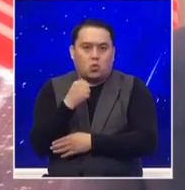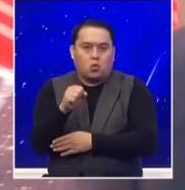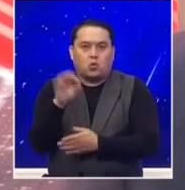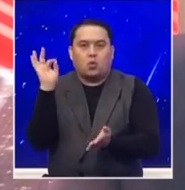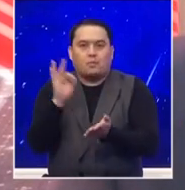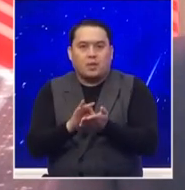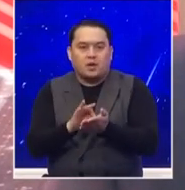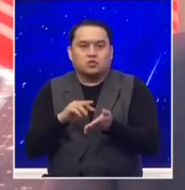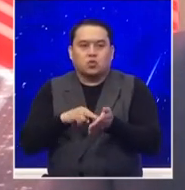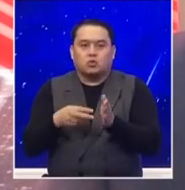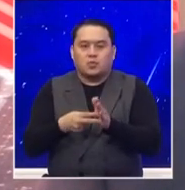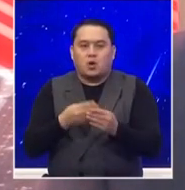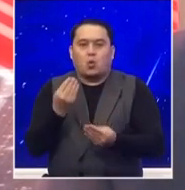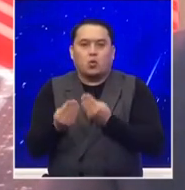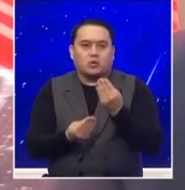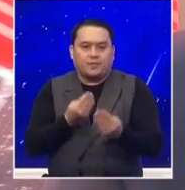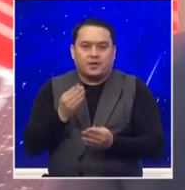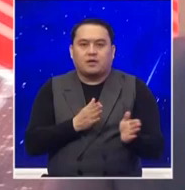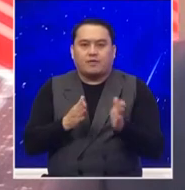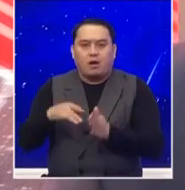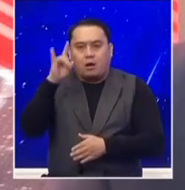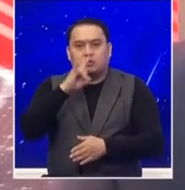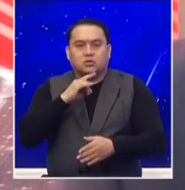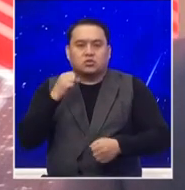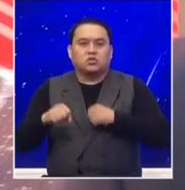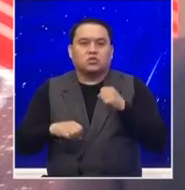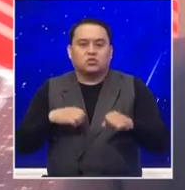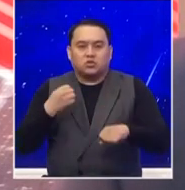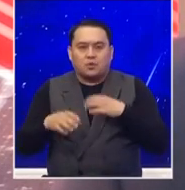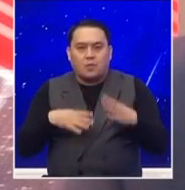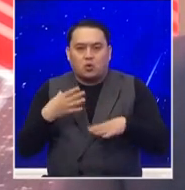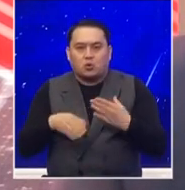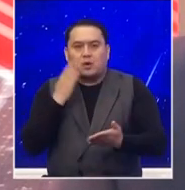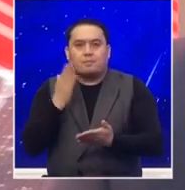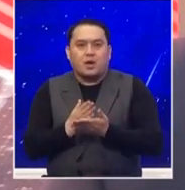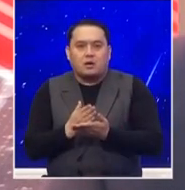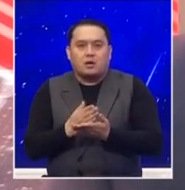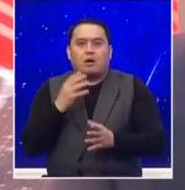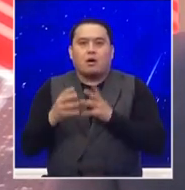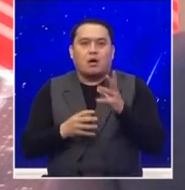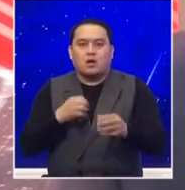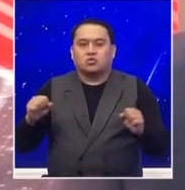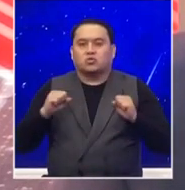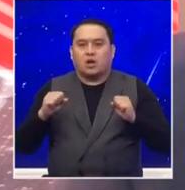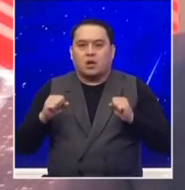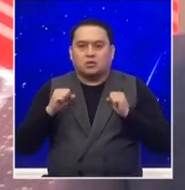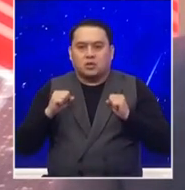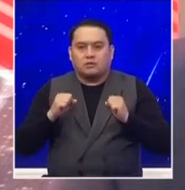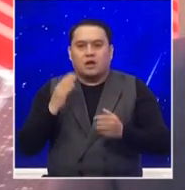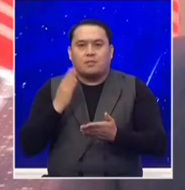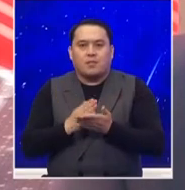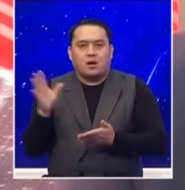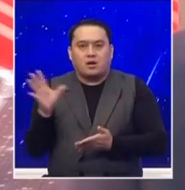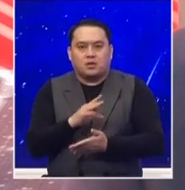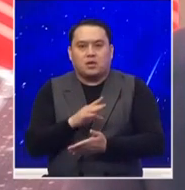қойылған, жоспарлы қойылған Қазақстан чемпионаттары бар, оқу жаттығу жиындары бар, халықаралық жарыстар бар. Соның бәріне